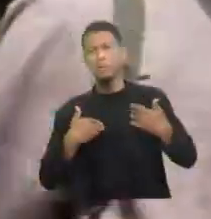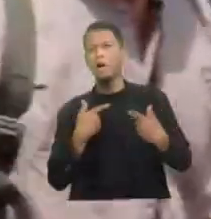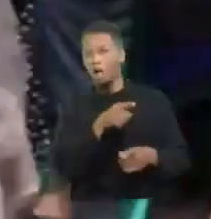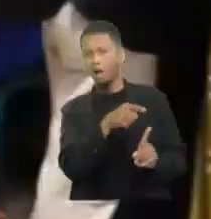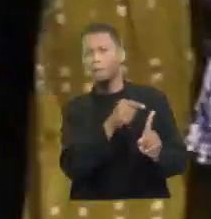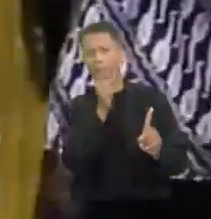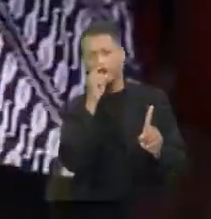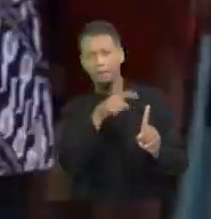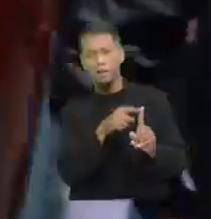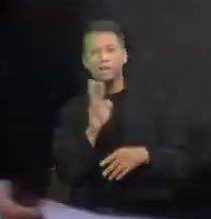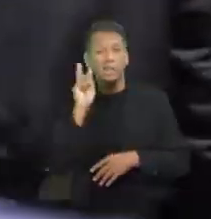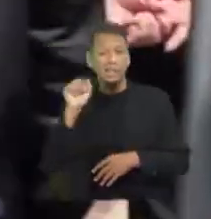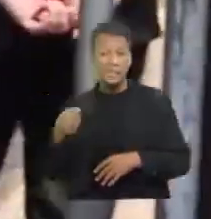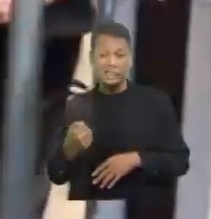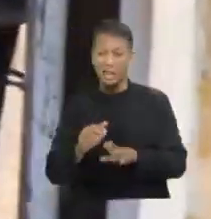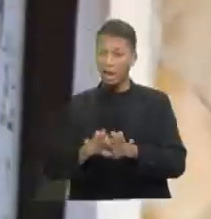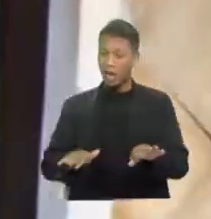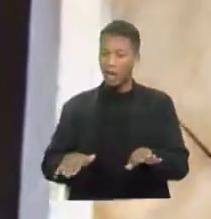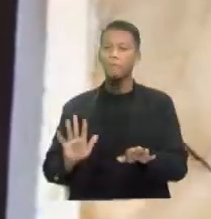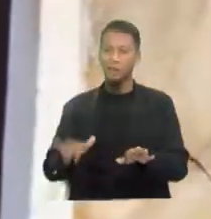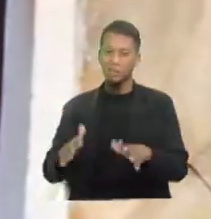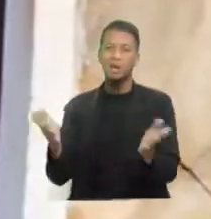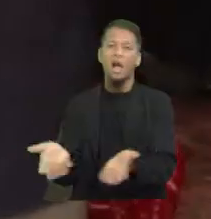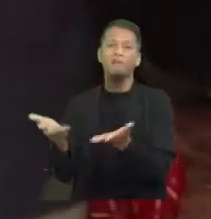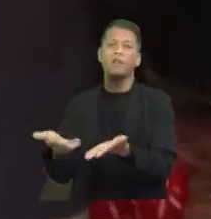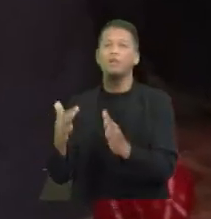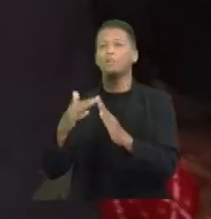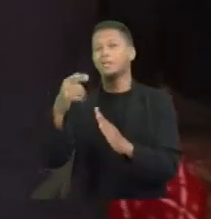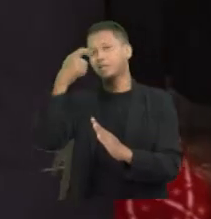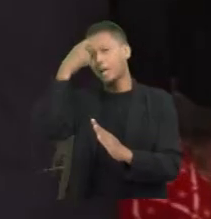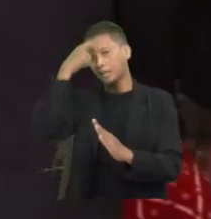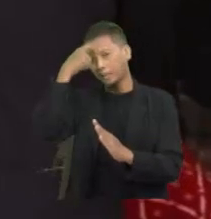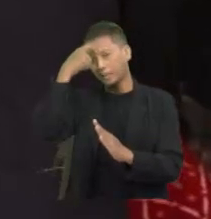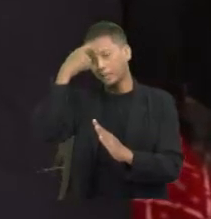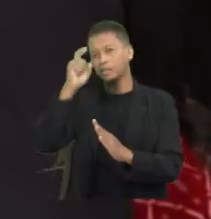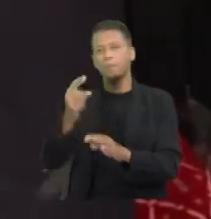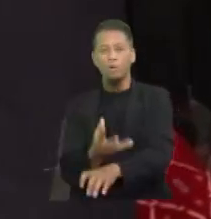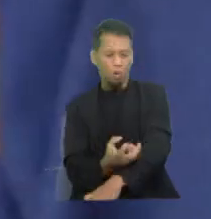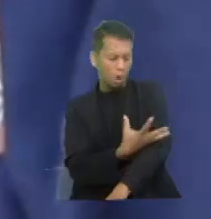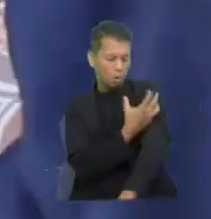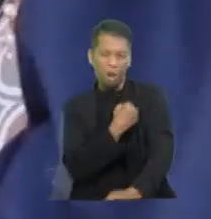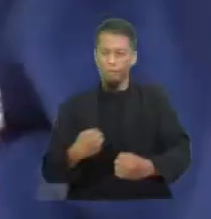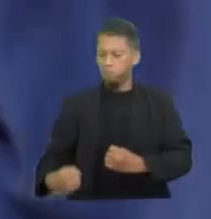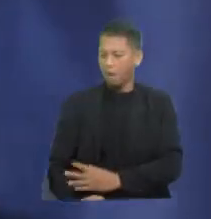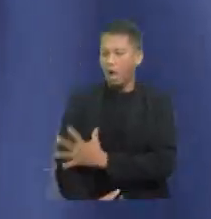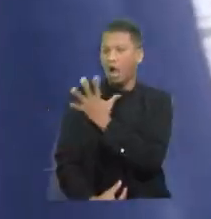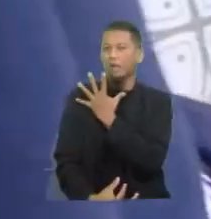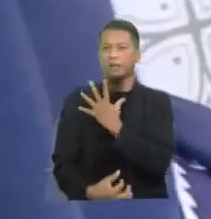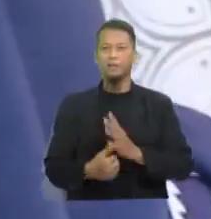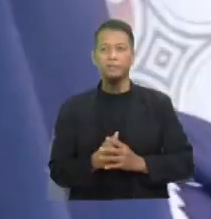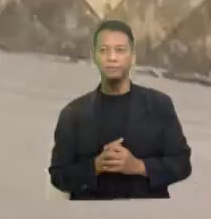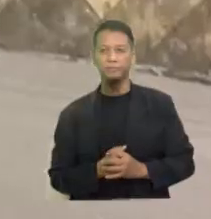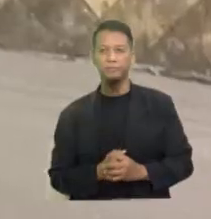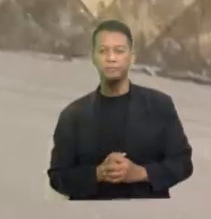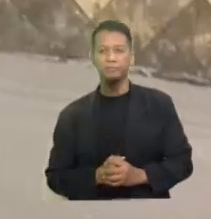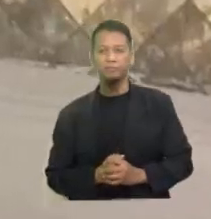Istri dan anak korban saat ini dirawat intensif di dua rumah sakit berbeda akibat luka bakar serius yang diderita. Dugaan